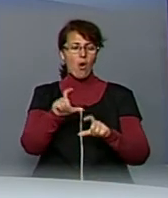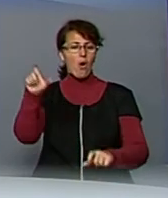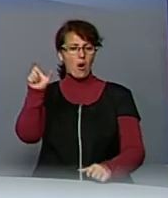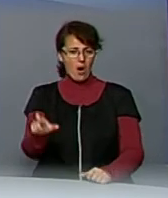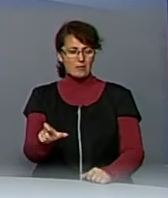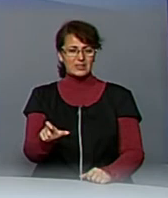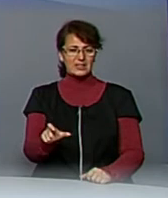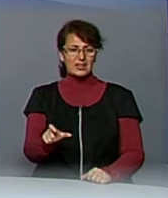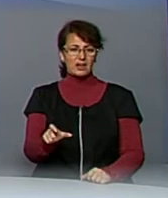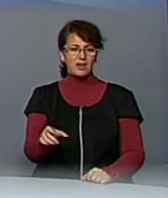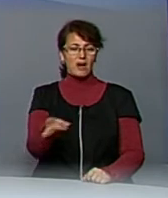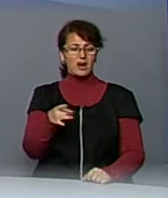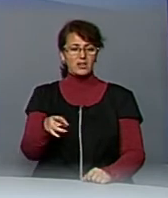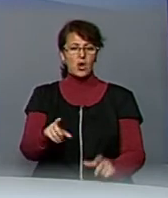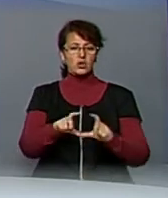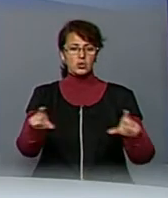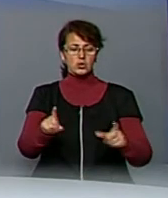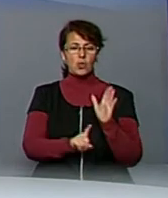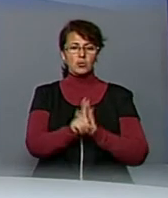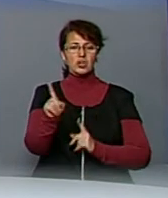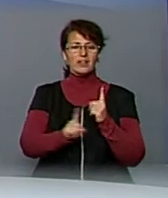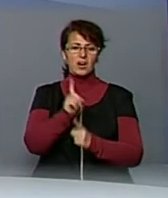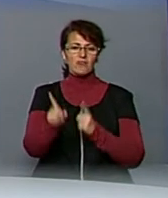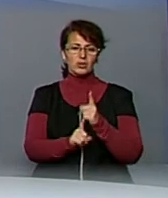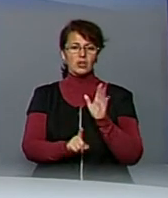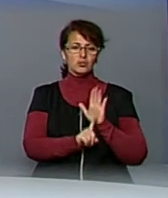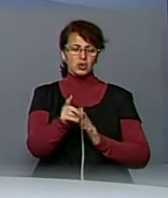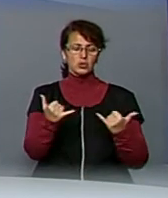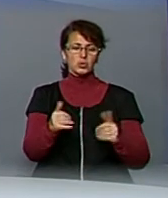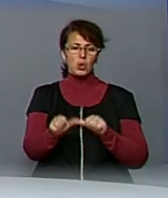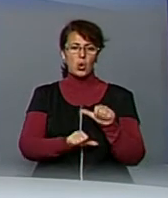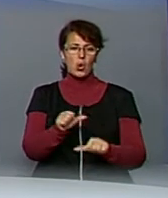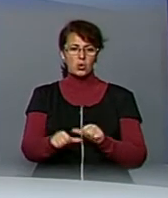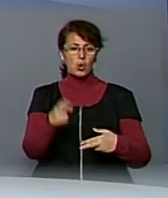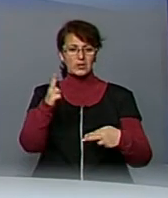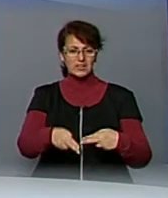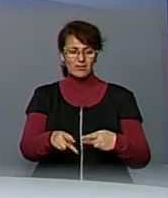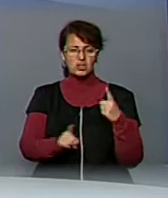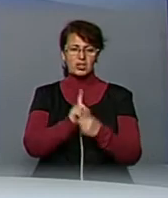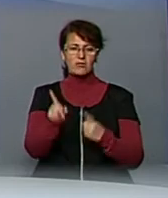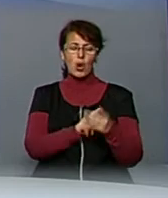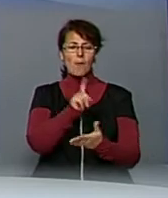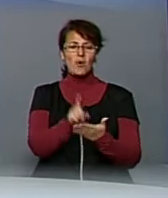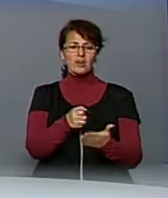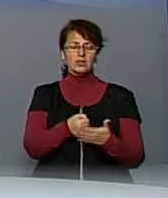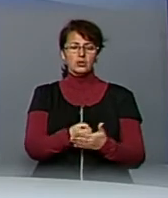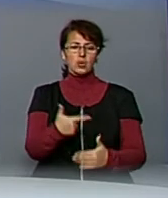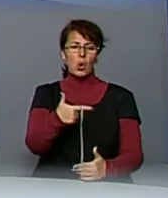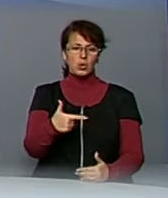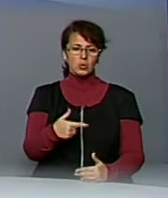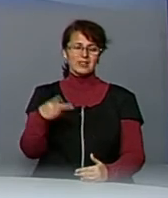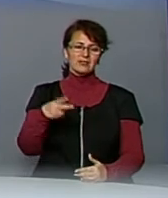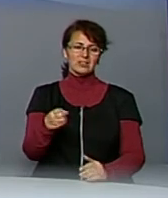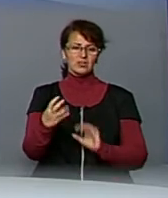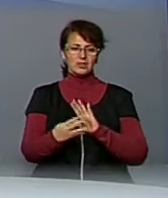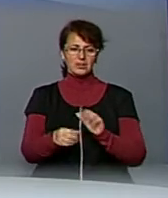Дениса Сохацького, районні установи розпочали реформувати від початку цього року. Завершити реформування мають до грудня